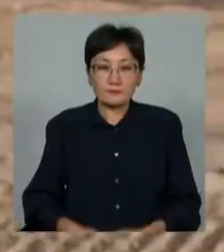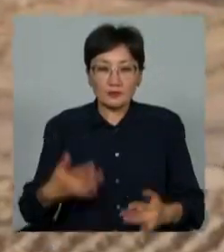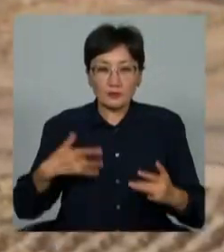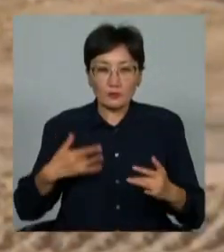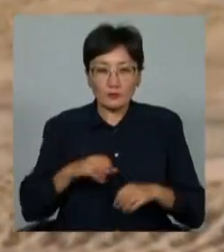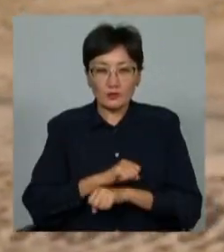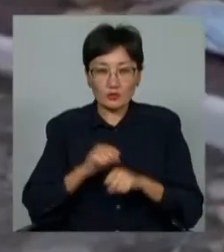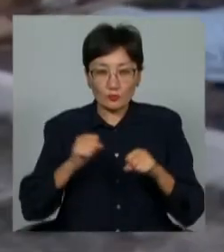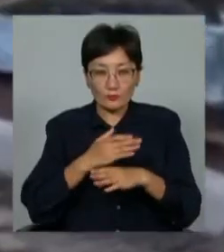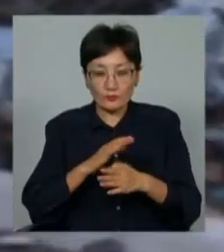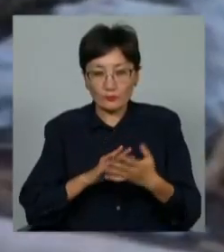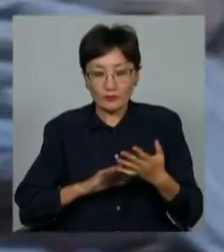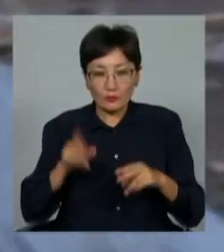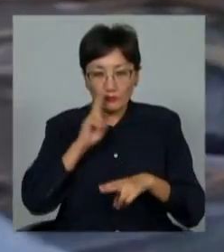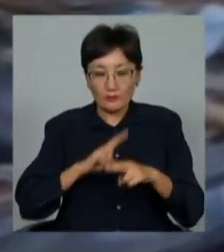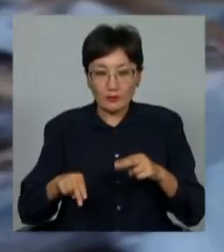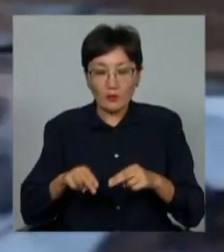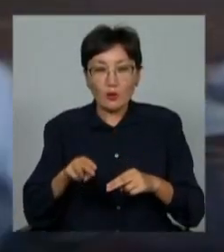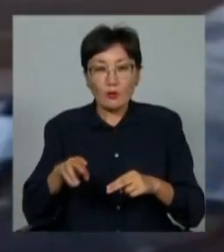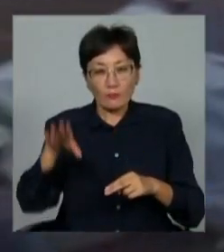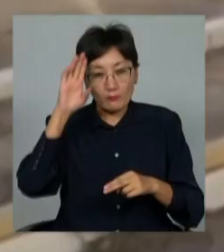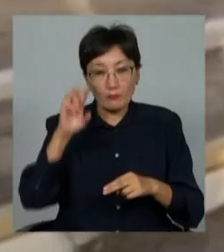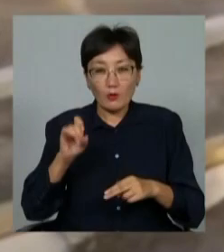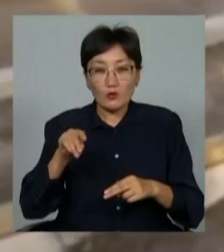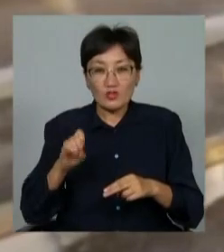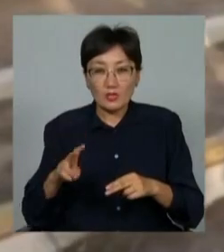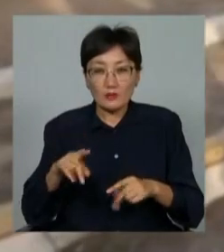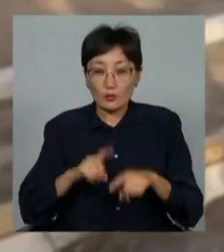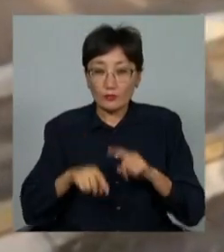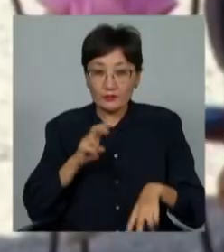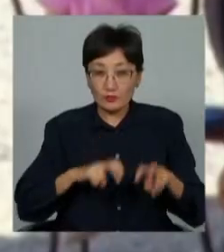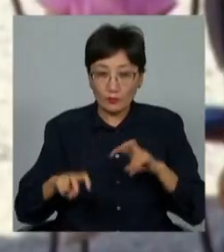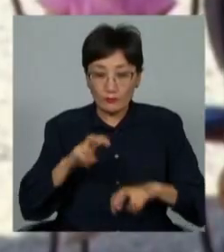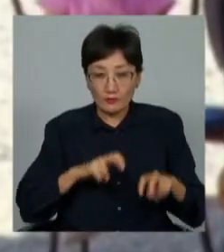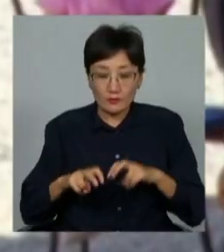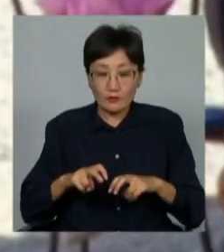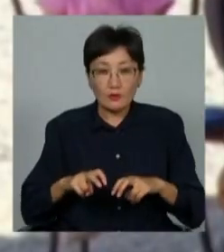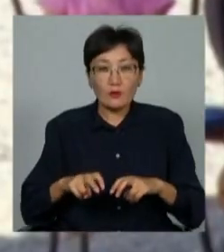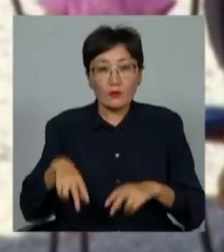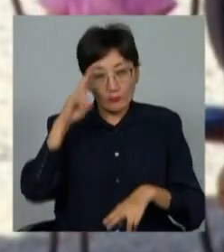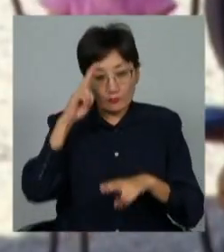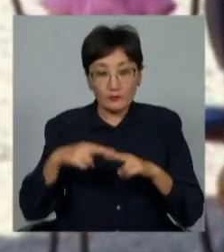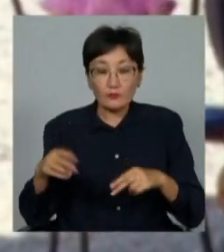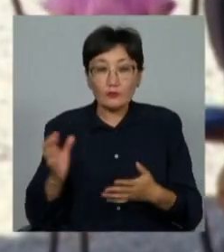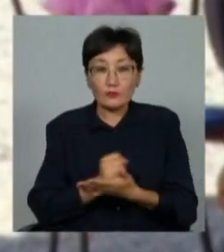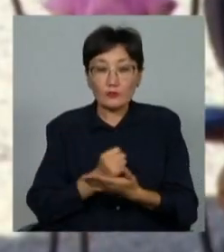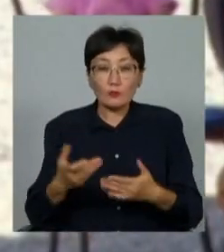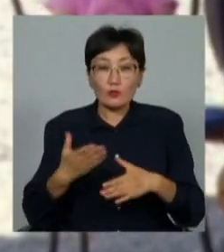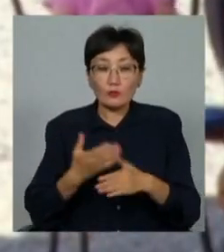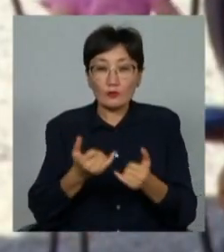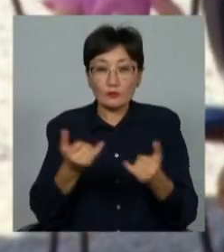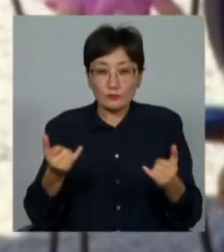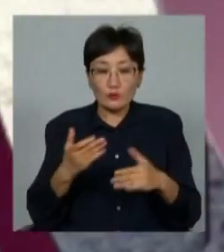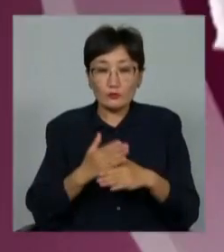Жамбылдағы жарылыстан кейін із-түссіз жоғалған Бауыржан Дәуітбаевты жақындары іздестіруде. Бағамызды тауып көмектесуіне осы қазақ елінен